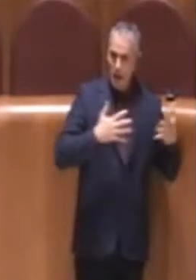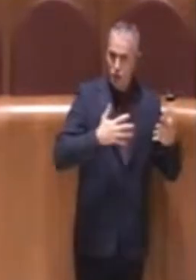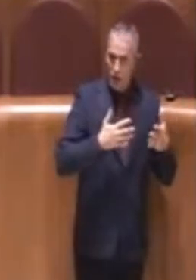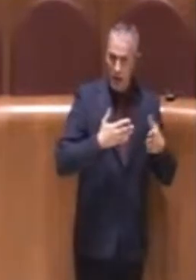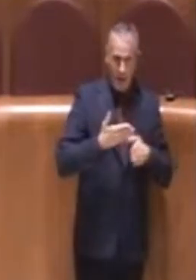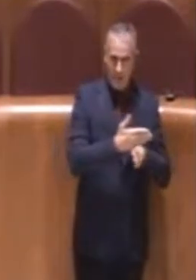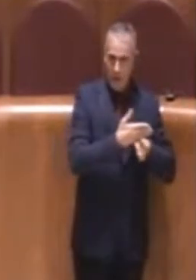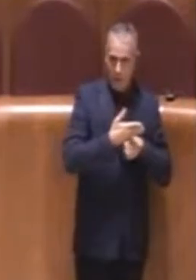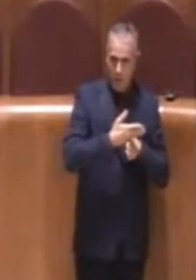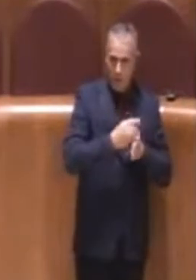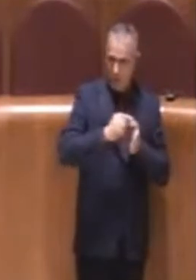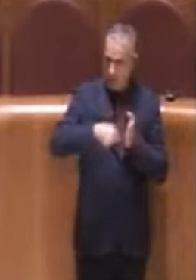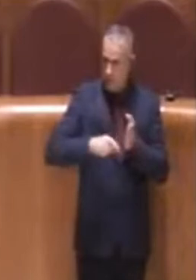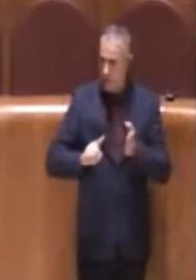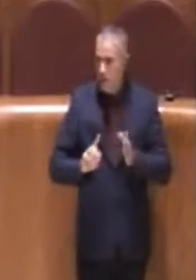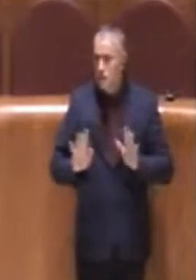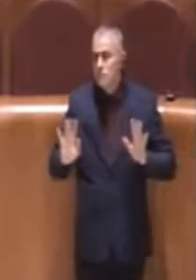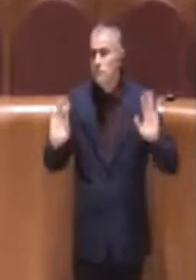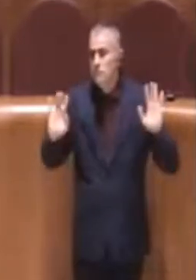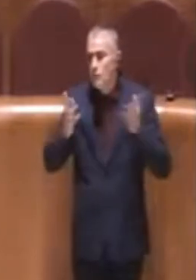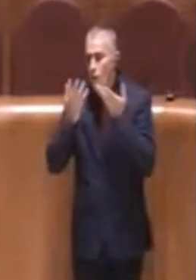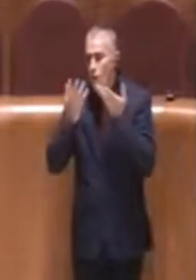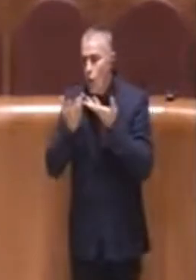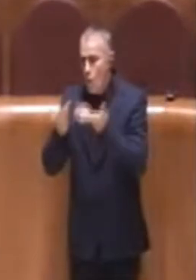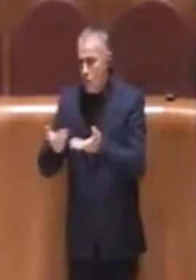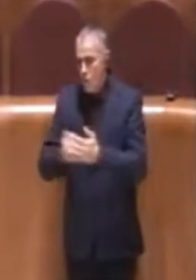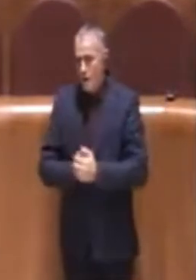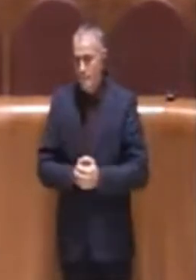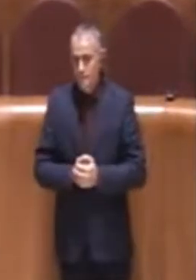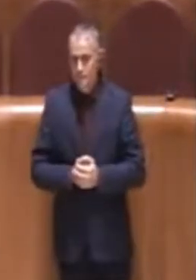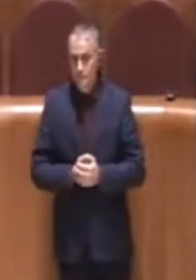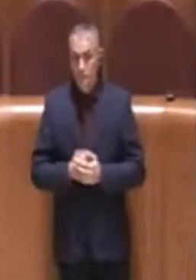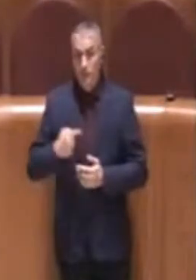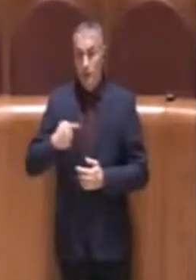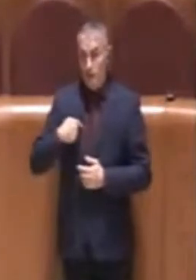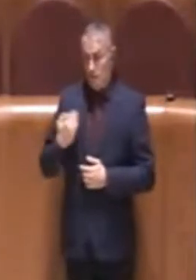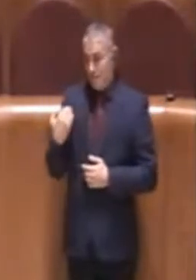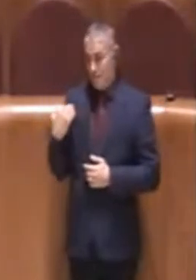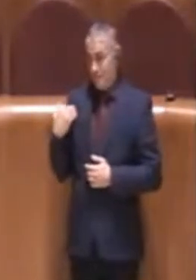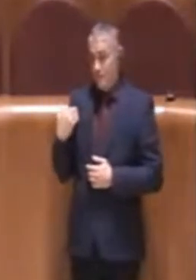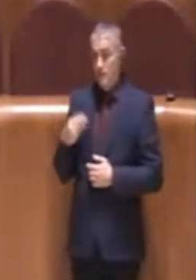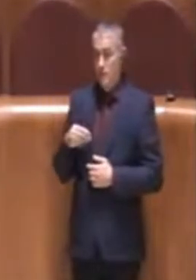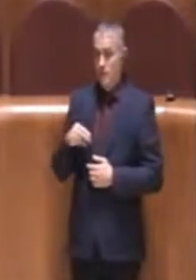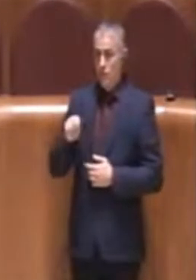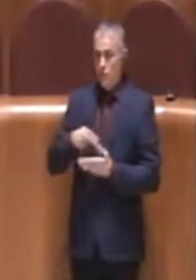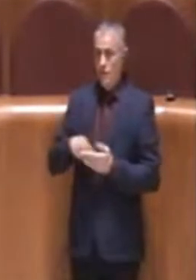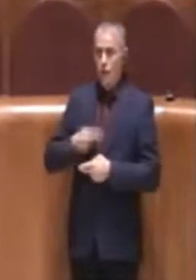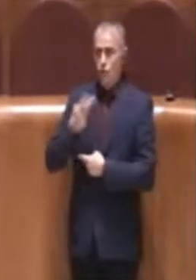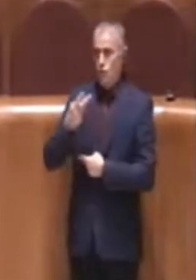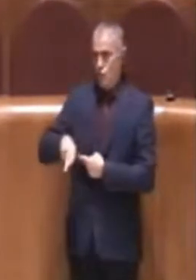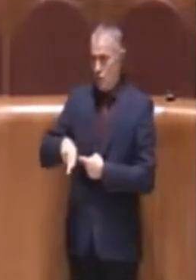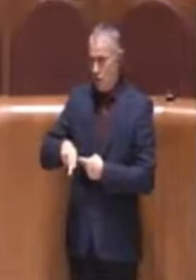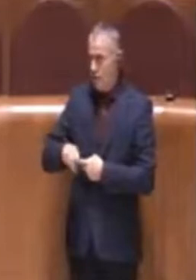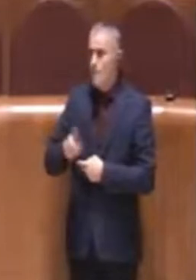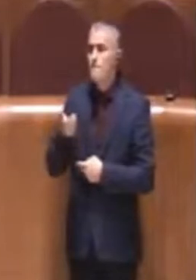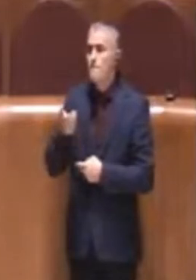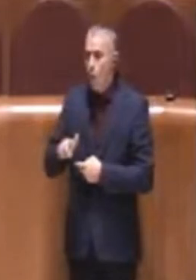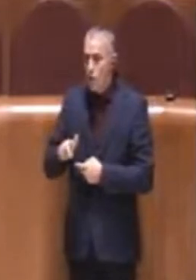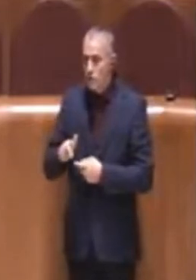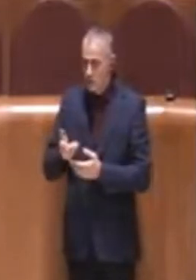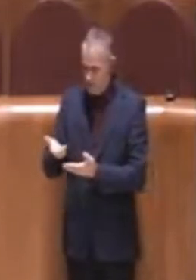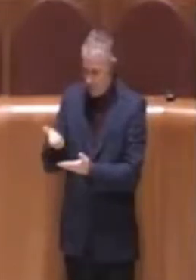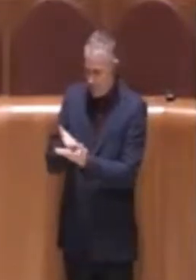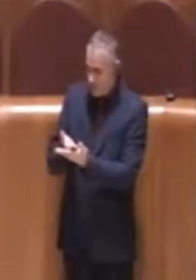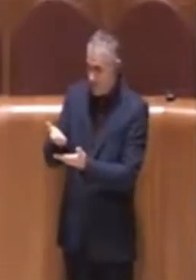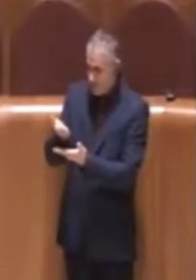e bene così abbiamo votato no perché alcune delle cose che in qualche modo erano presenti anche negli ordini